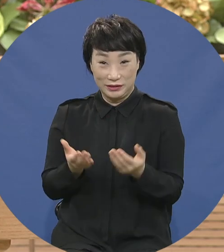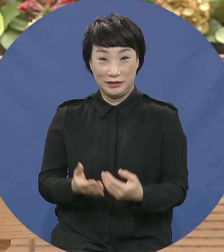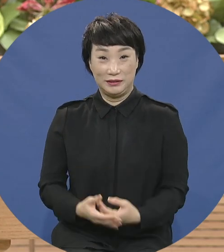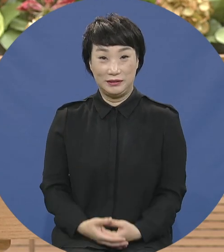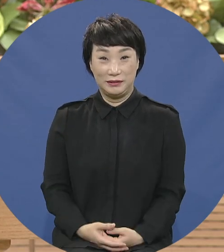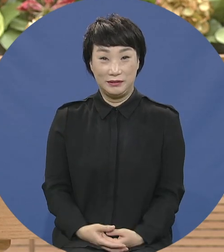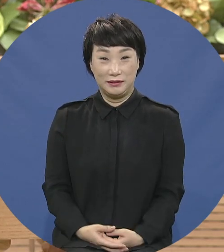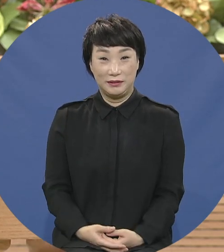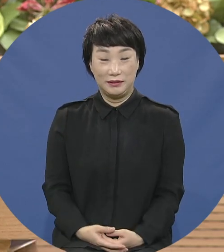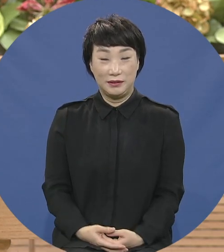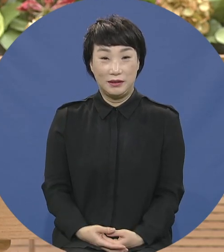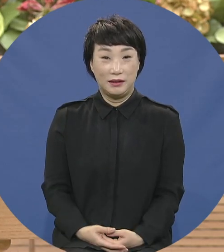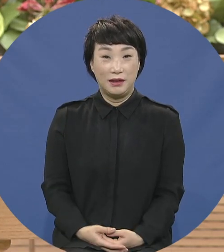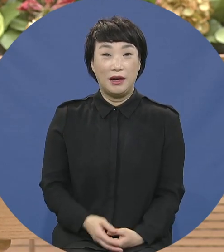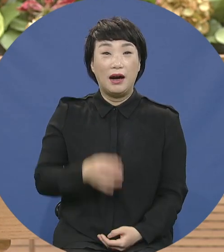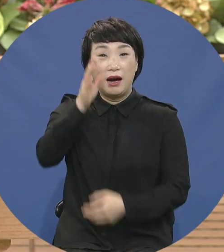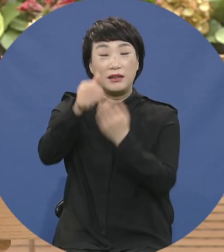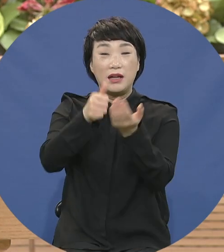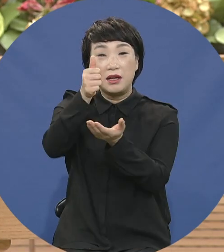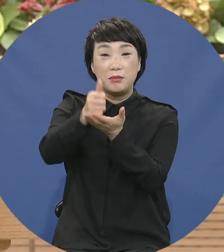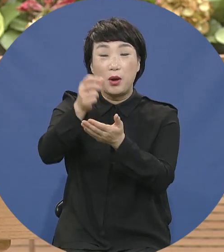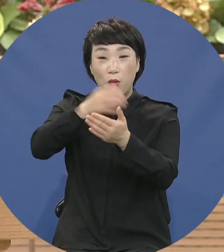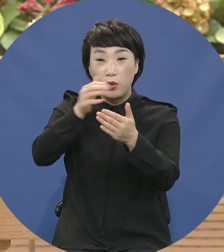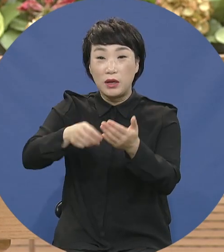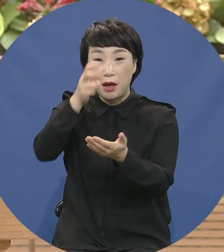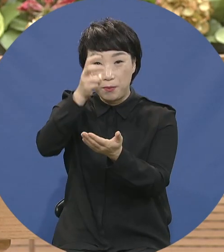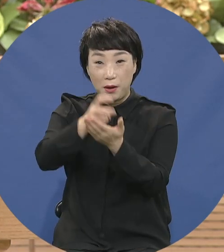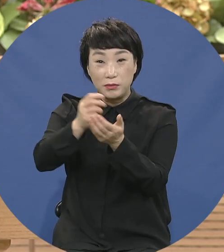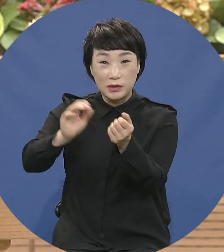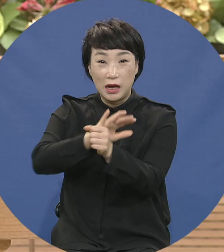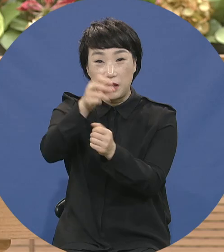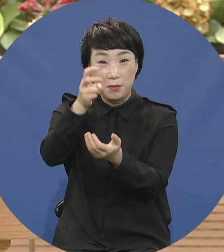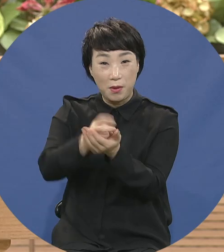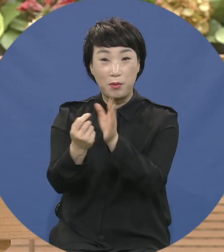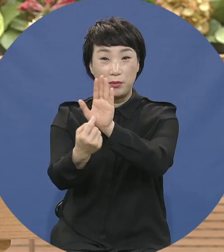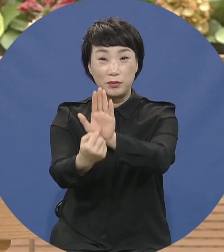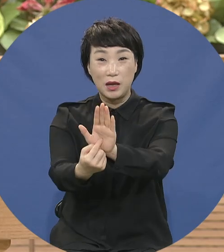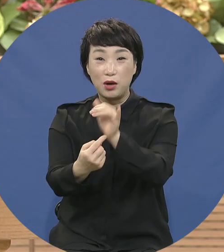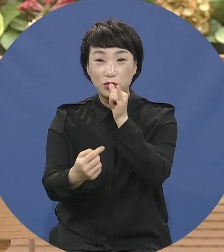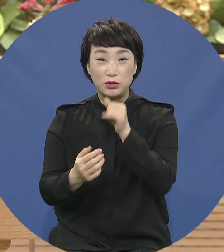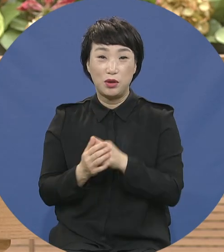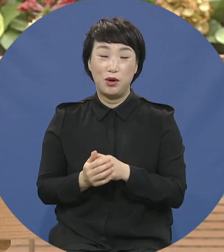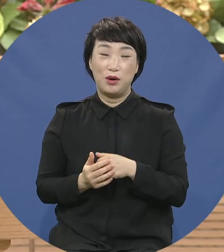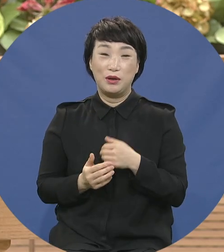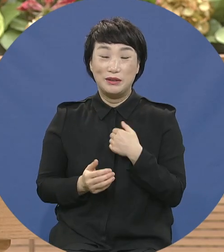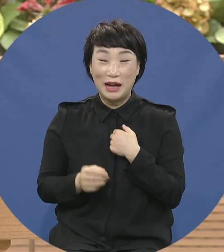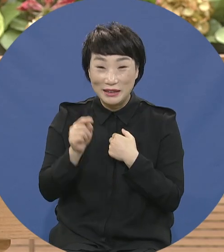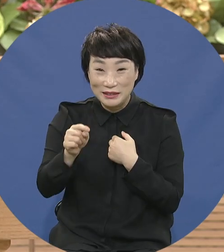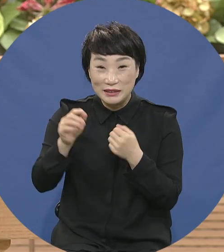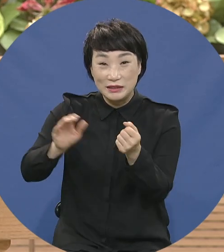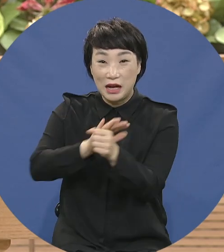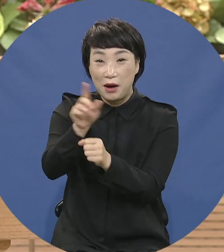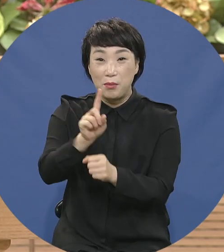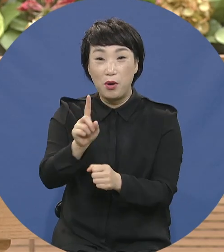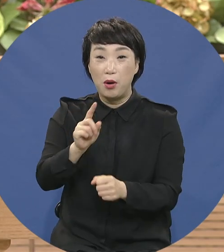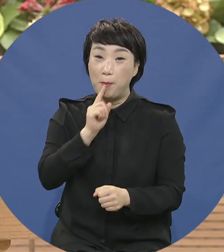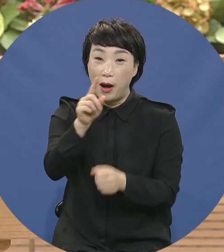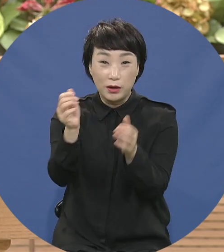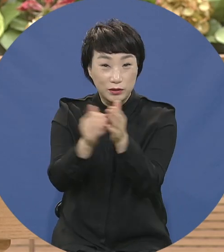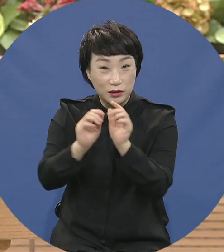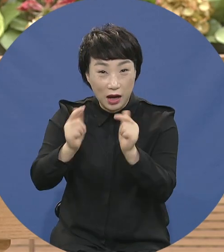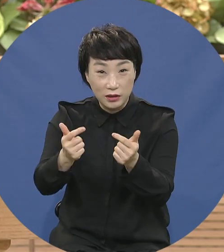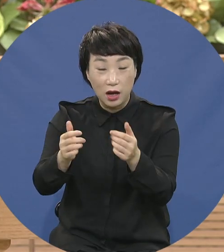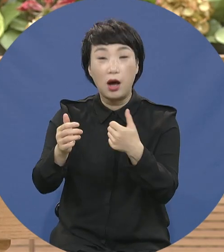사건. 하나님께서는 공의의 법을 사랑의 법으로 나타냈는데 그 사랑은 말로가